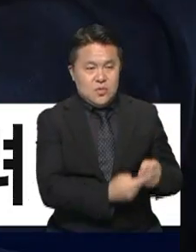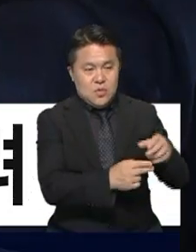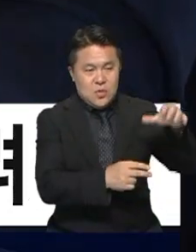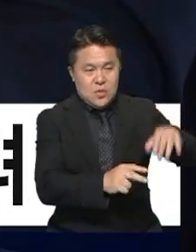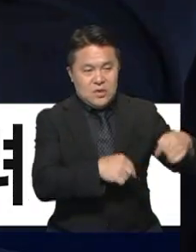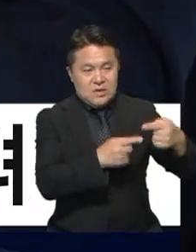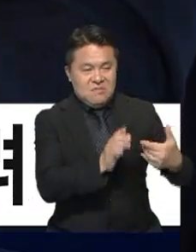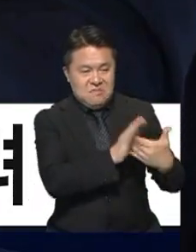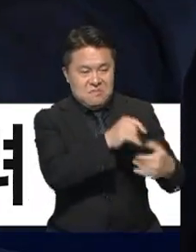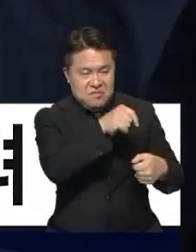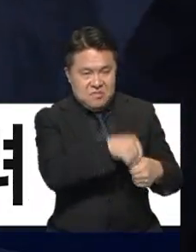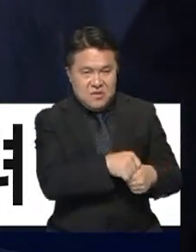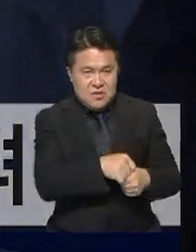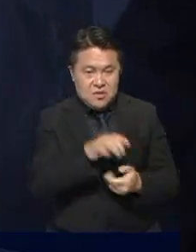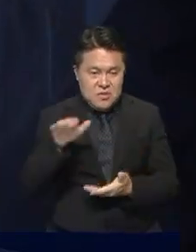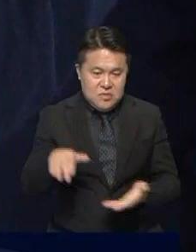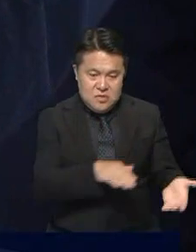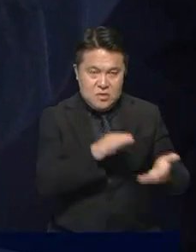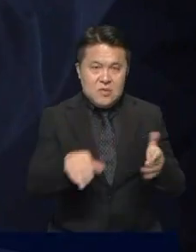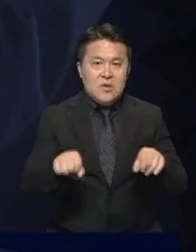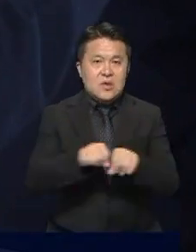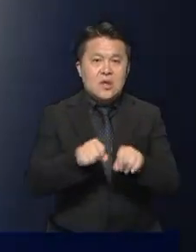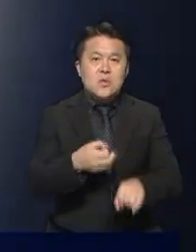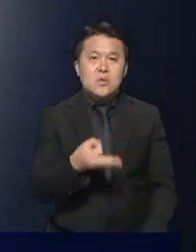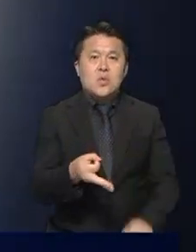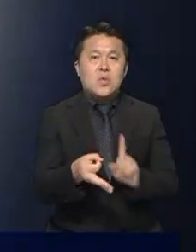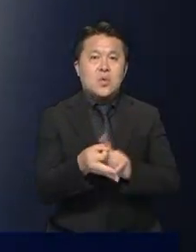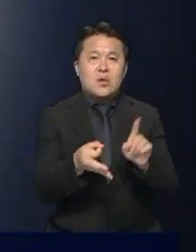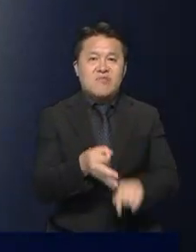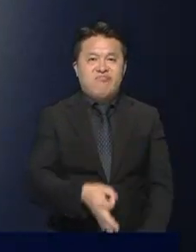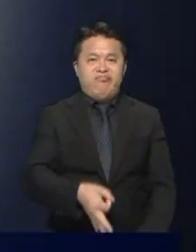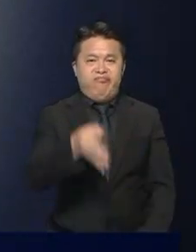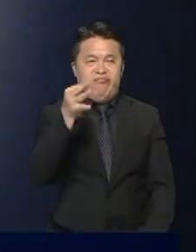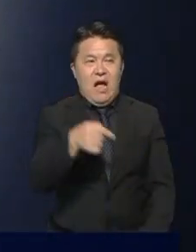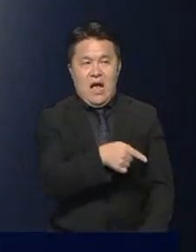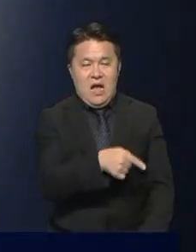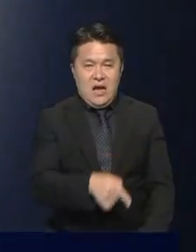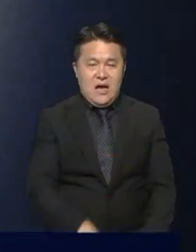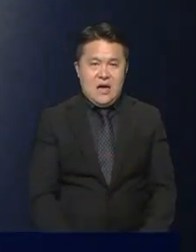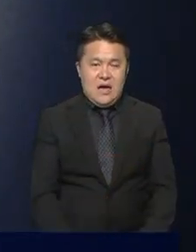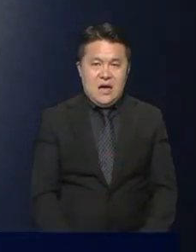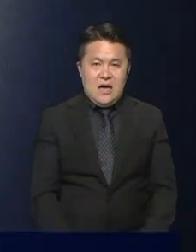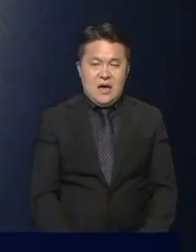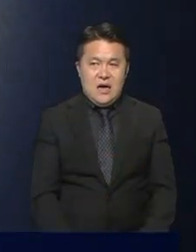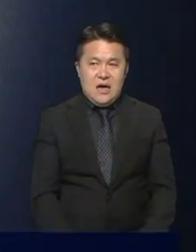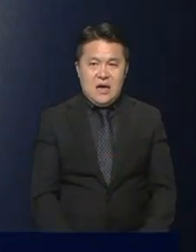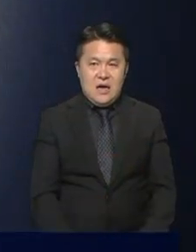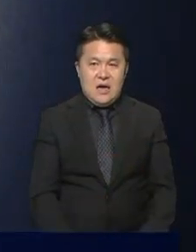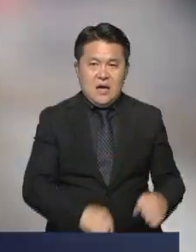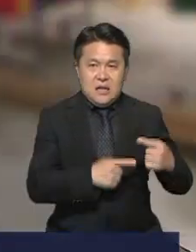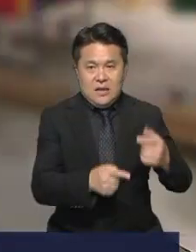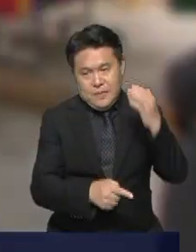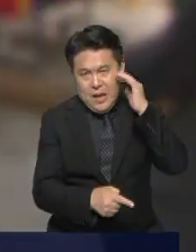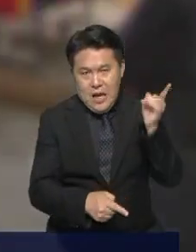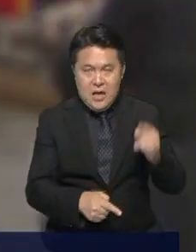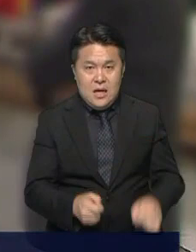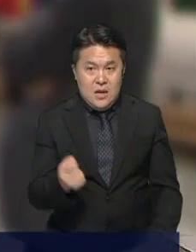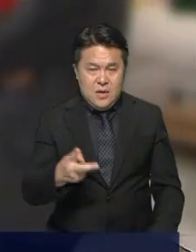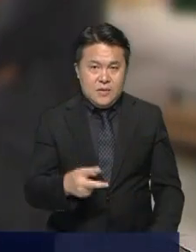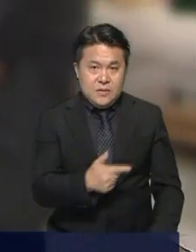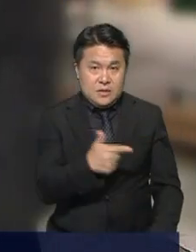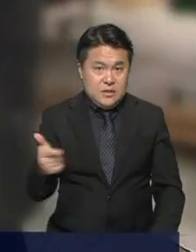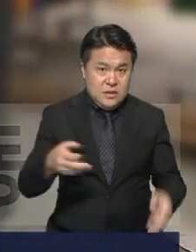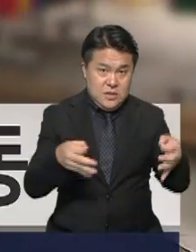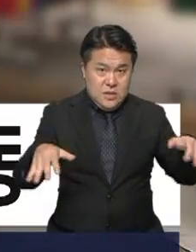입찰 참여를 막기 위해 충전소에 공급하는 액화탄산가스 판매 가격도 올린 것으로 드러났습니다.